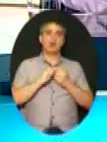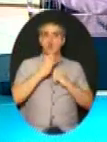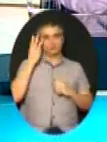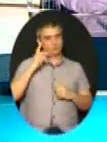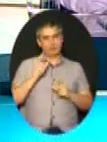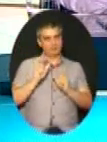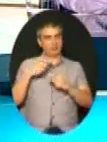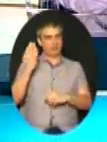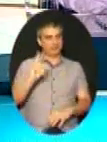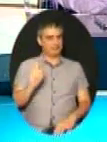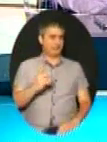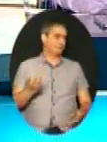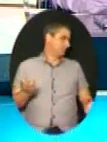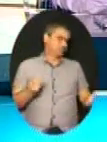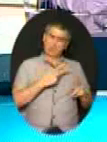לא